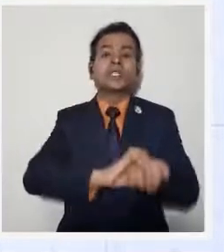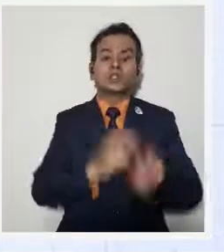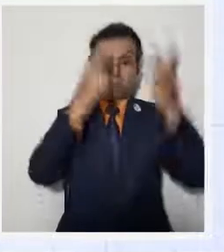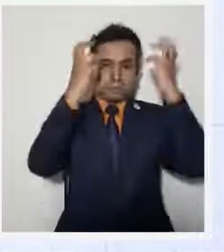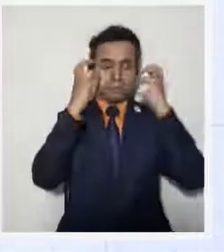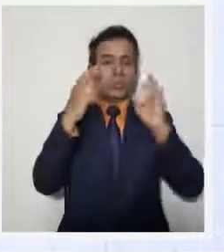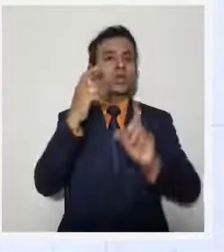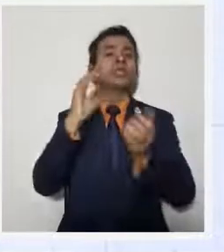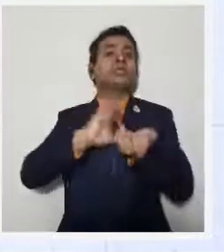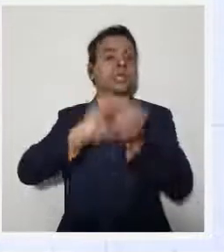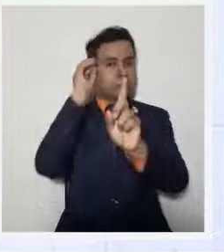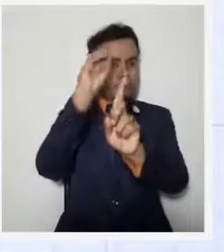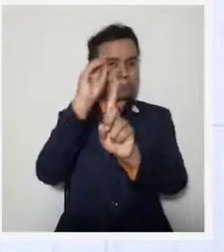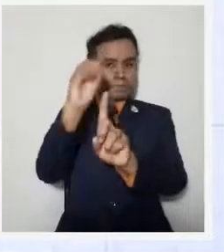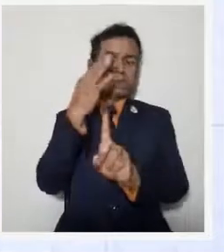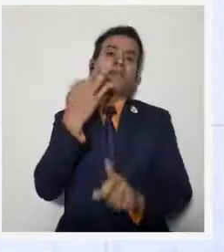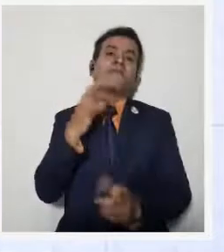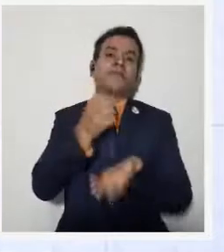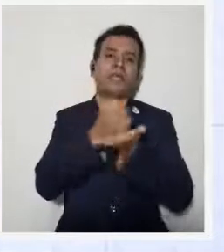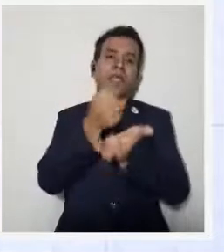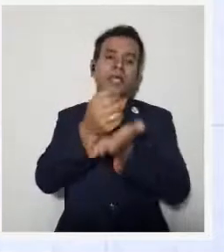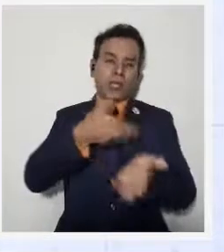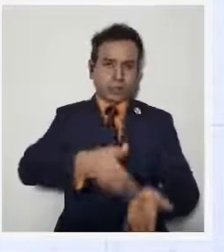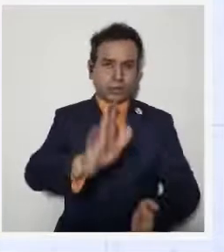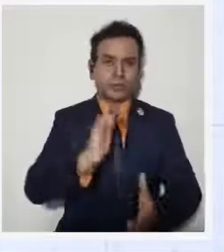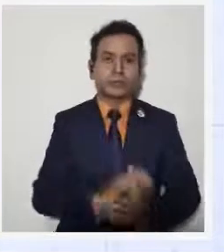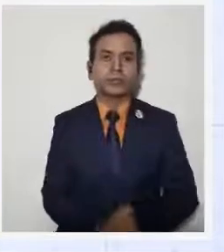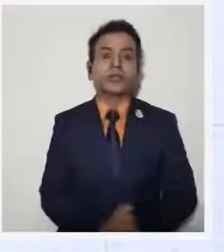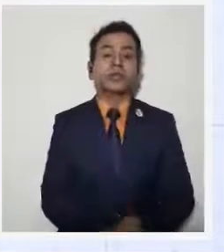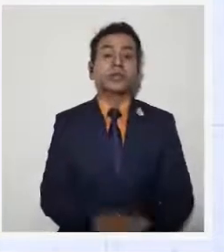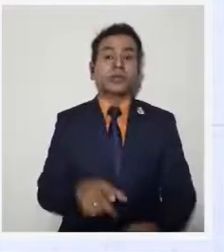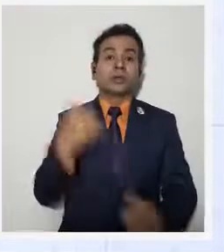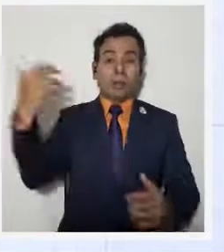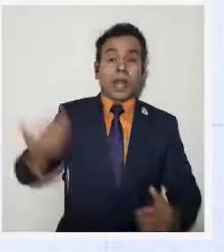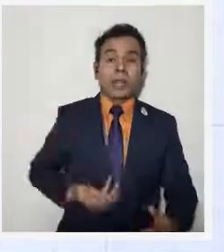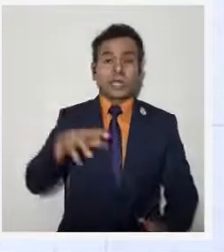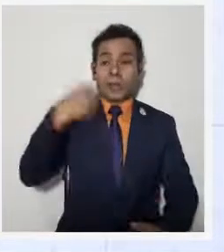এবং স্বেচ্ছাভিত্তিতে সেবা দিয়ে যাচ্ছেন 4,068 জন চিকিৎসক।